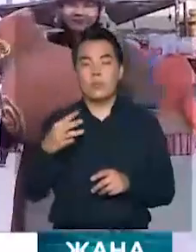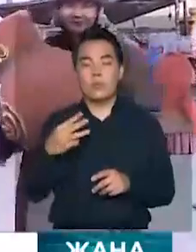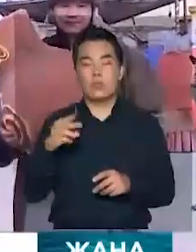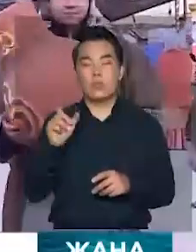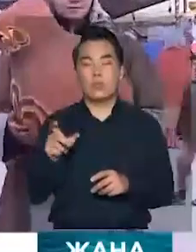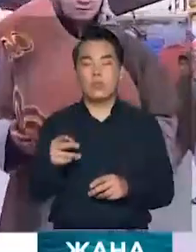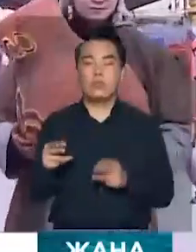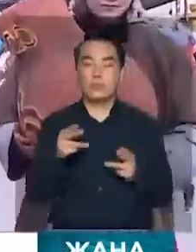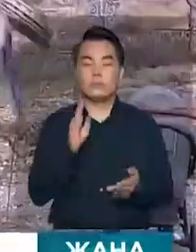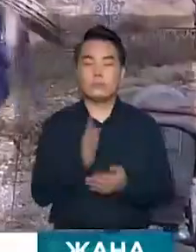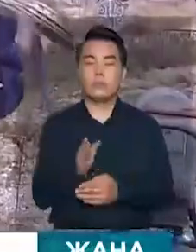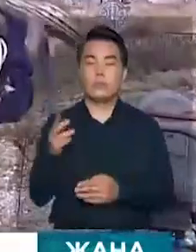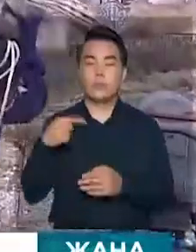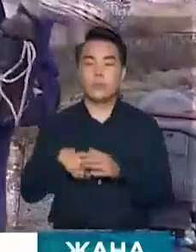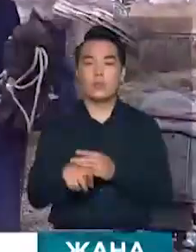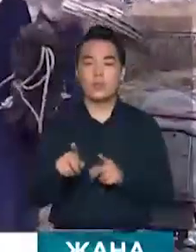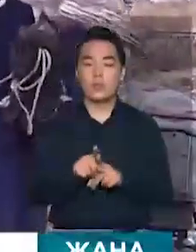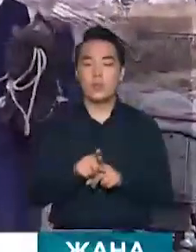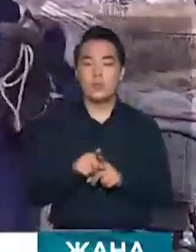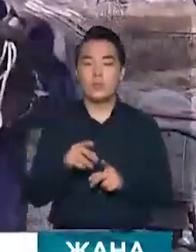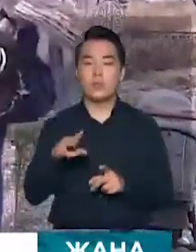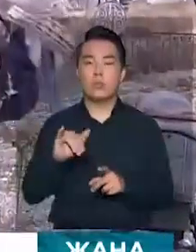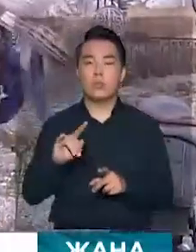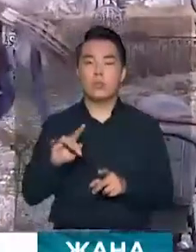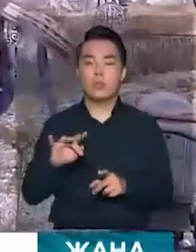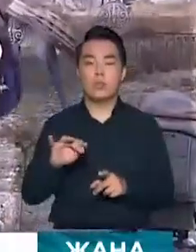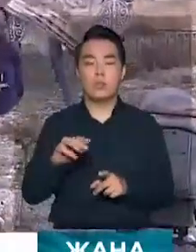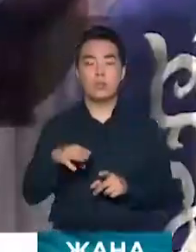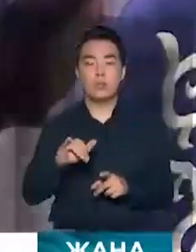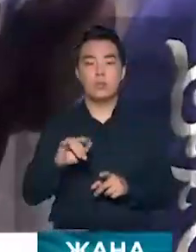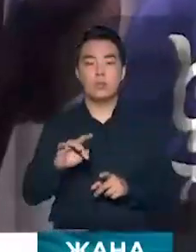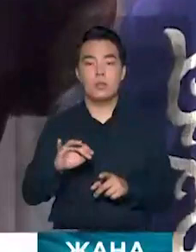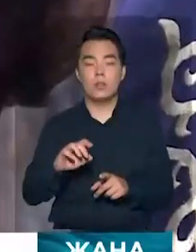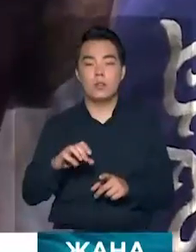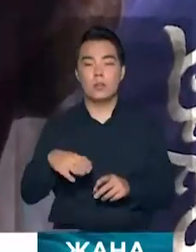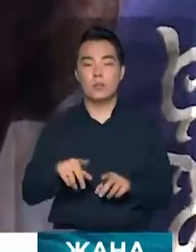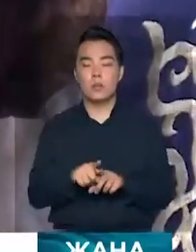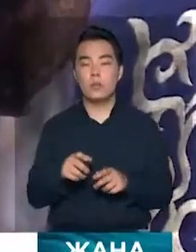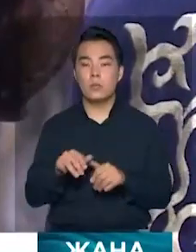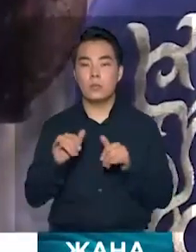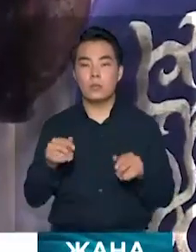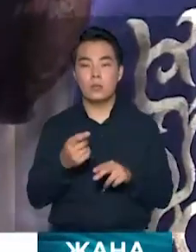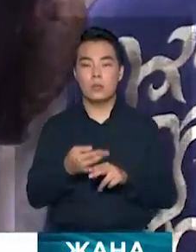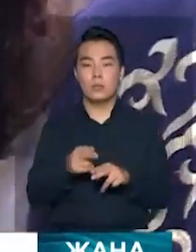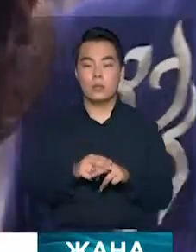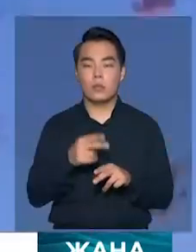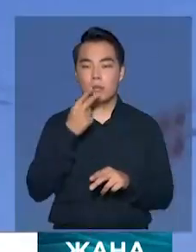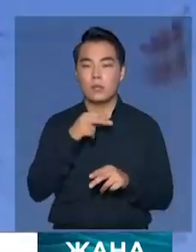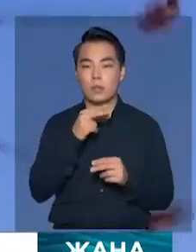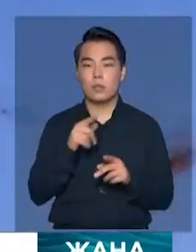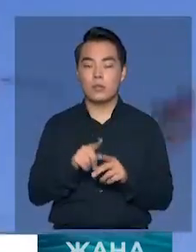нәпақасын тауып жүр. Шаһар туристік әлеуетін тағы да арттыра түсу үшін әлемдегі 10 ел 11 қаламен бауырластық қатынас орнатты.